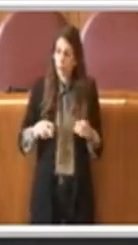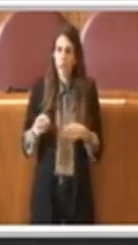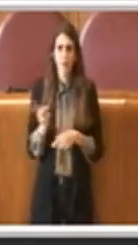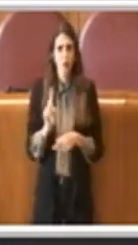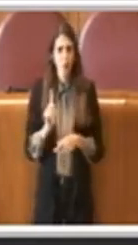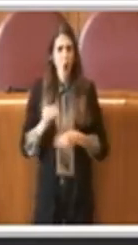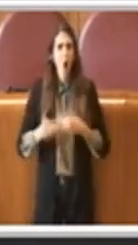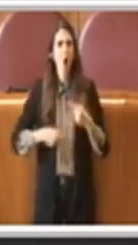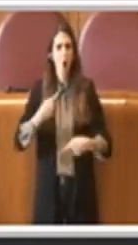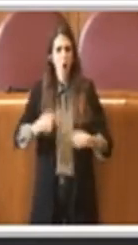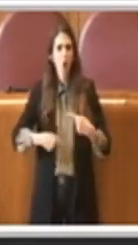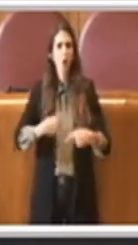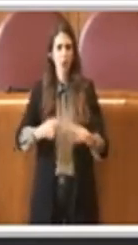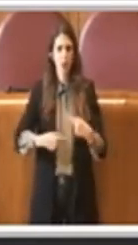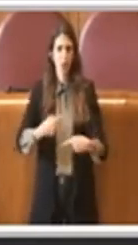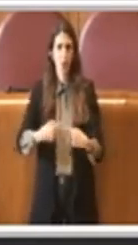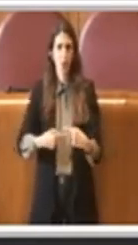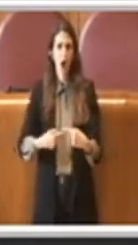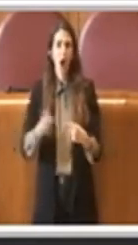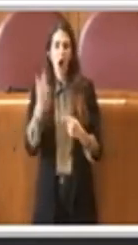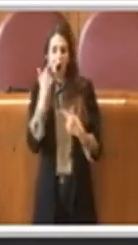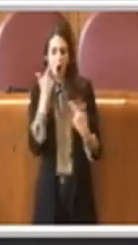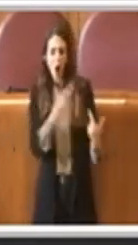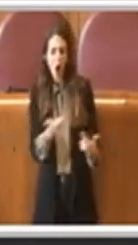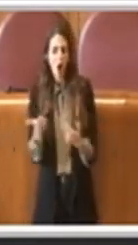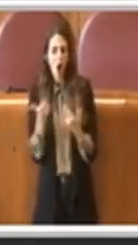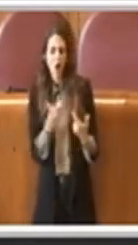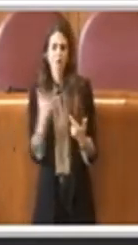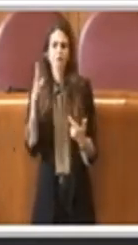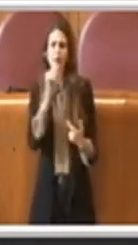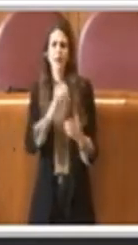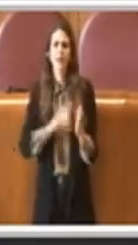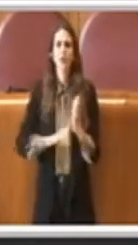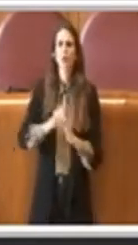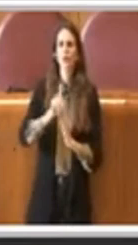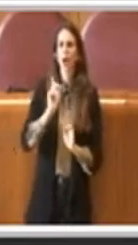avanti, monitorare quali sono i primi risultati ed